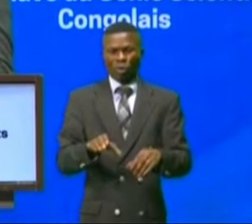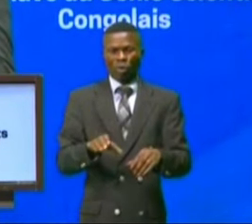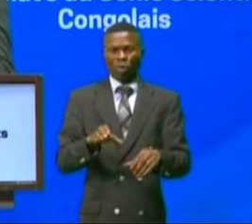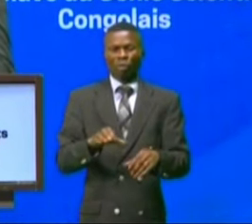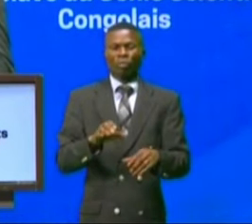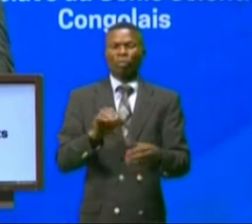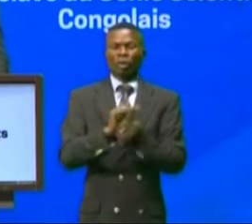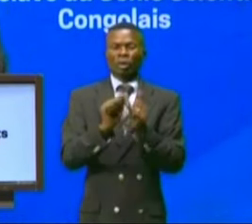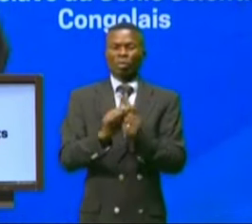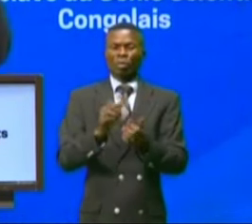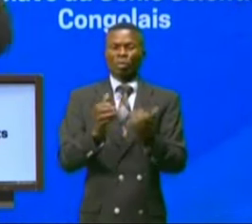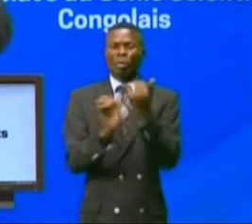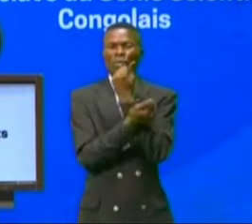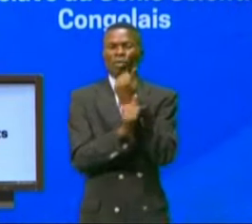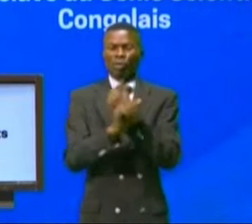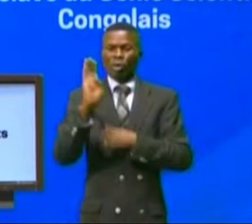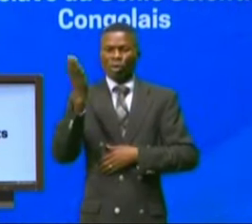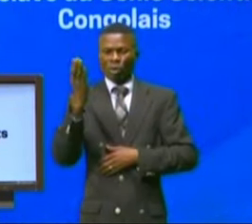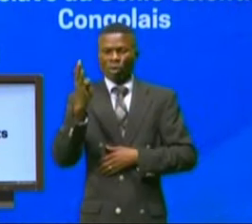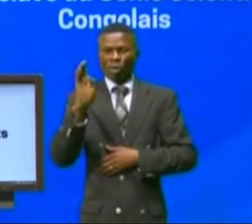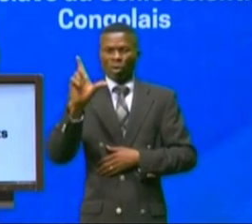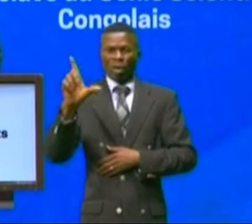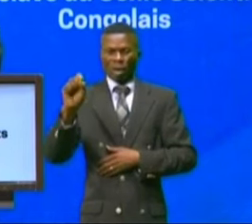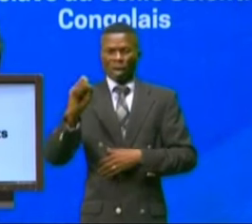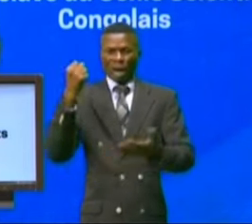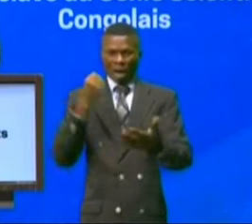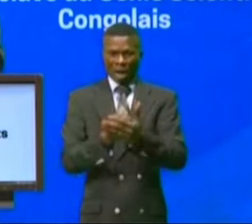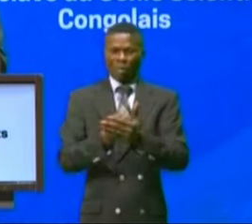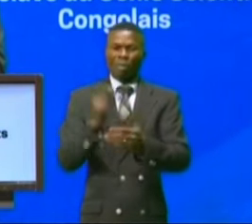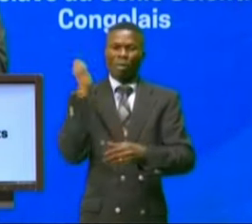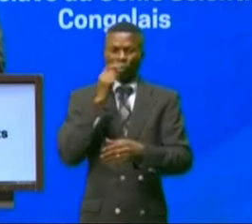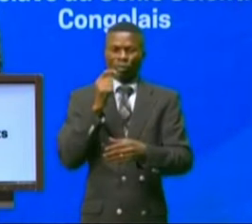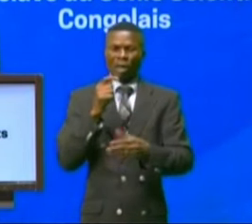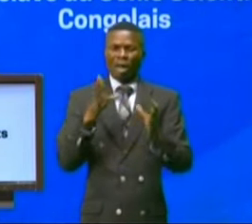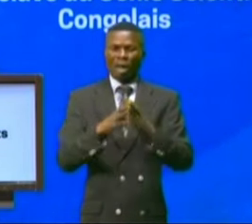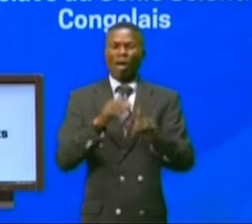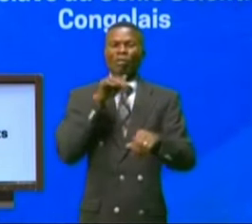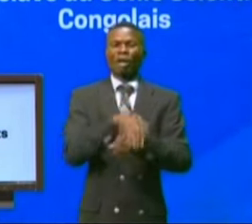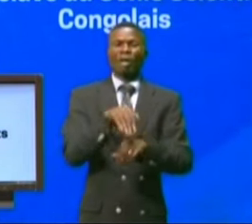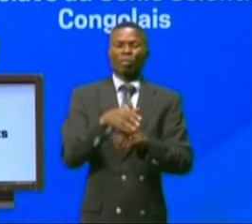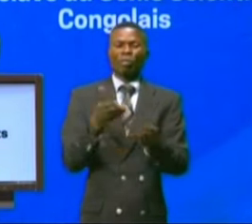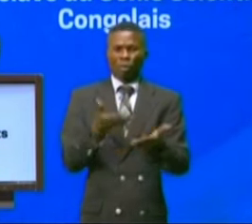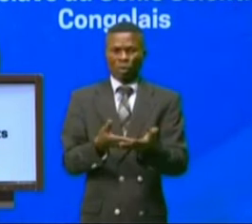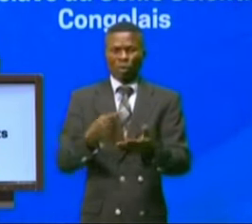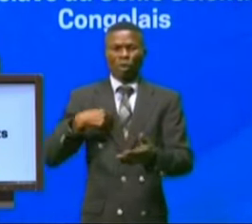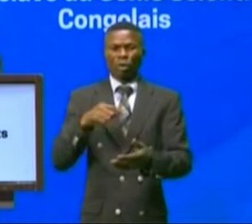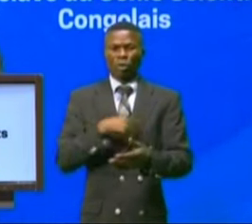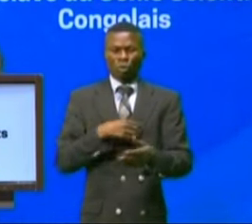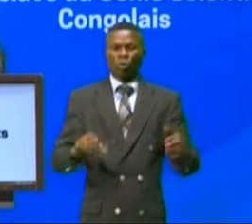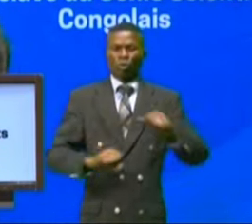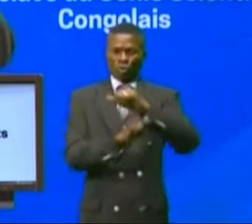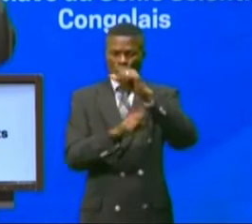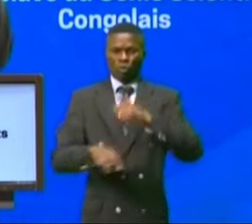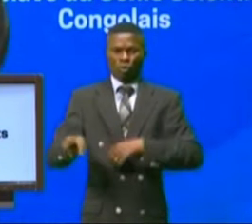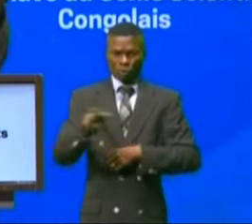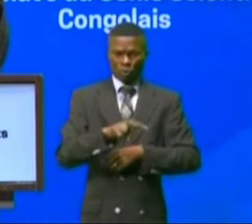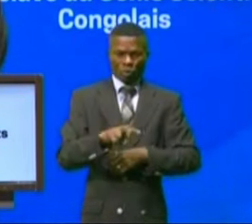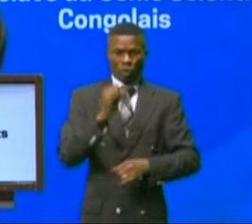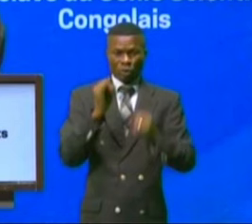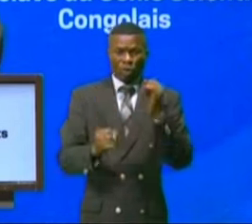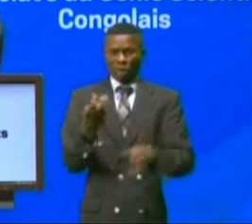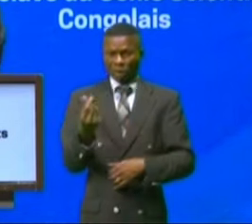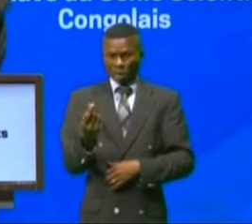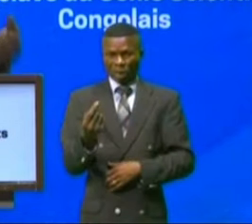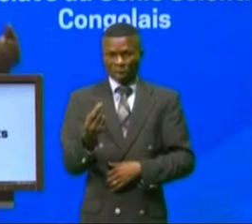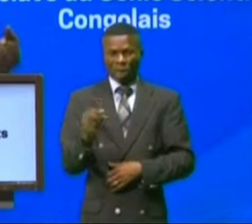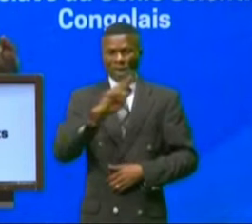blé. On veut panifier avec le manioc. Nous sommes avec vous. Et si c'est l'argent,